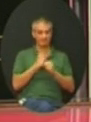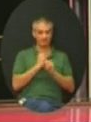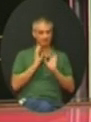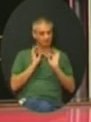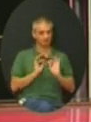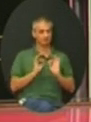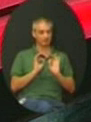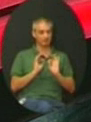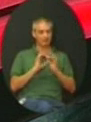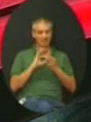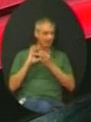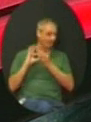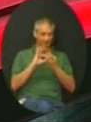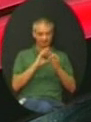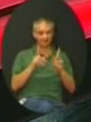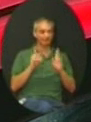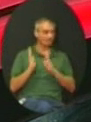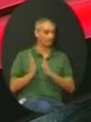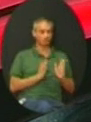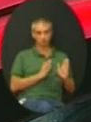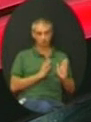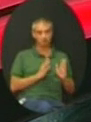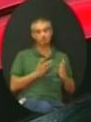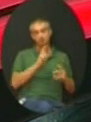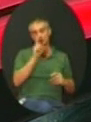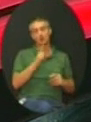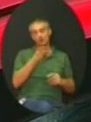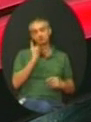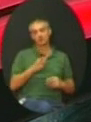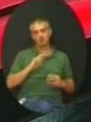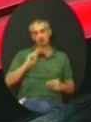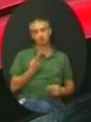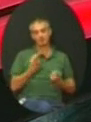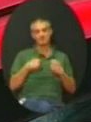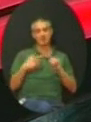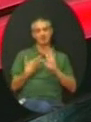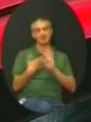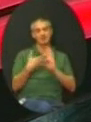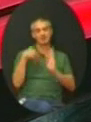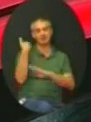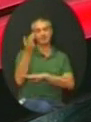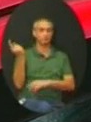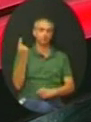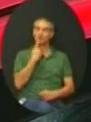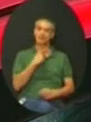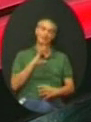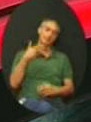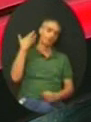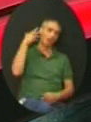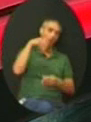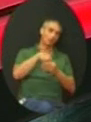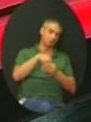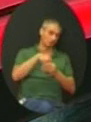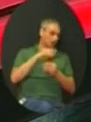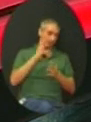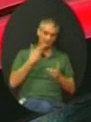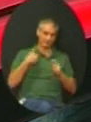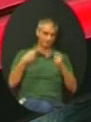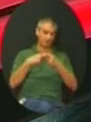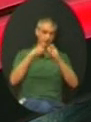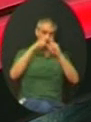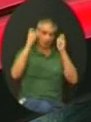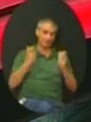באופן רציף, מאורגן ומסודר, אז כנראה שנצטרך עוד פעם ועדת חקירה חיצונית שתגיד מה היה שם, גם ערב